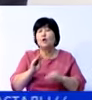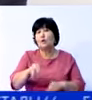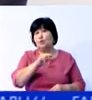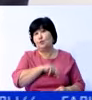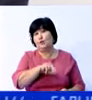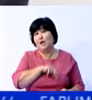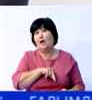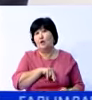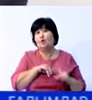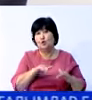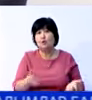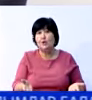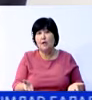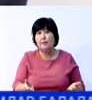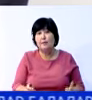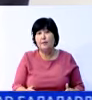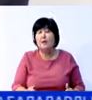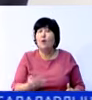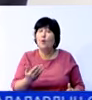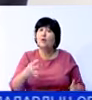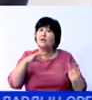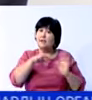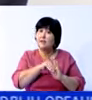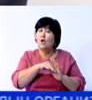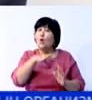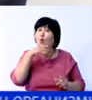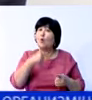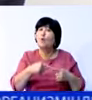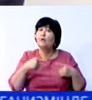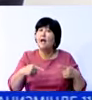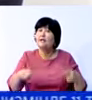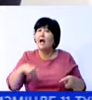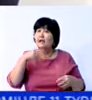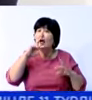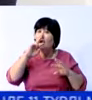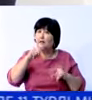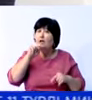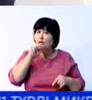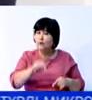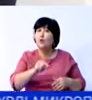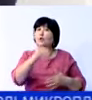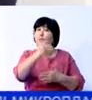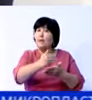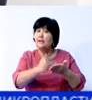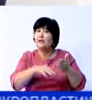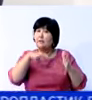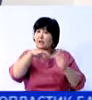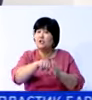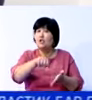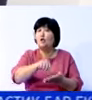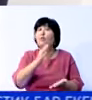жұмыстары жүргізілуде. Оның ішінде көп нәрсе, жаңа айтып отырған ошибкалардың көбісі сол бағдарламаның шикілігінен